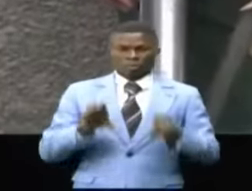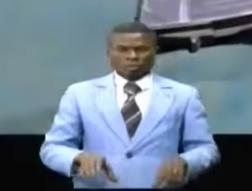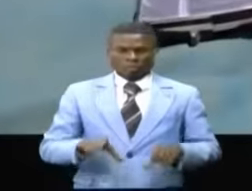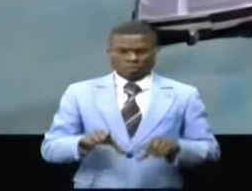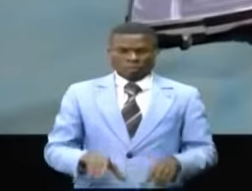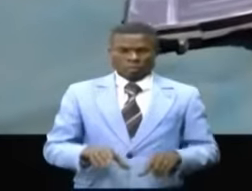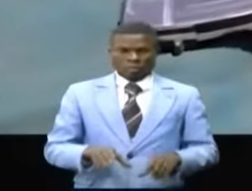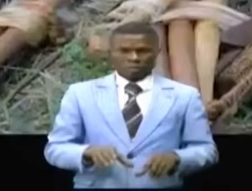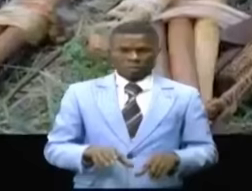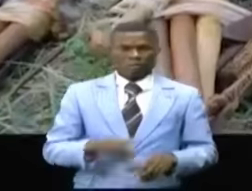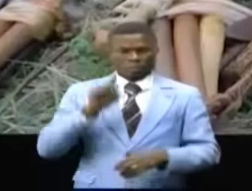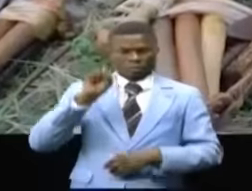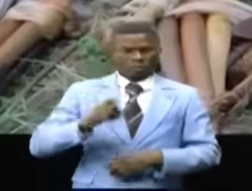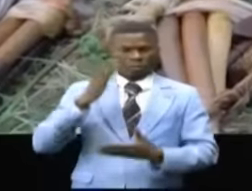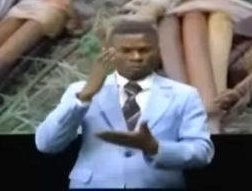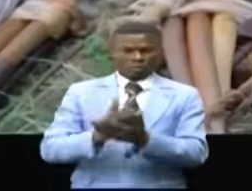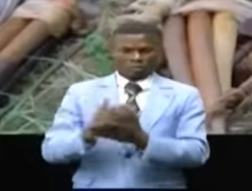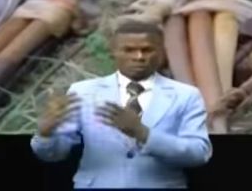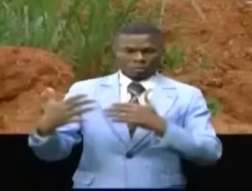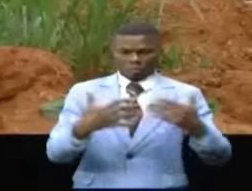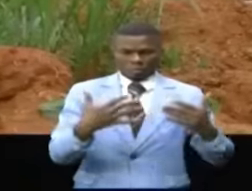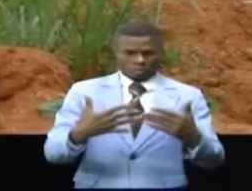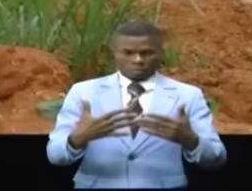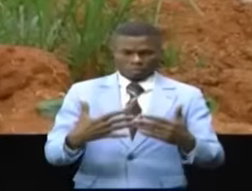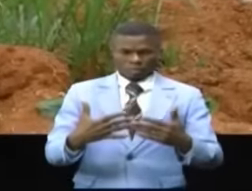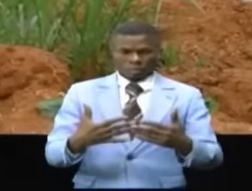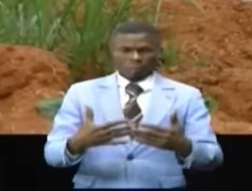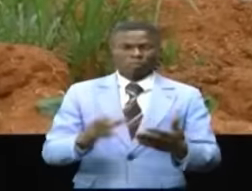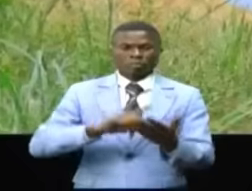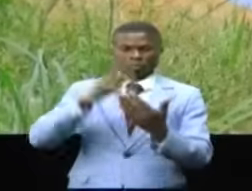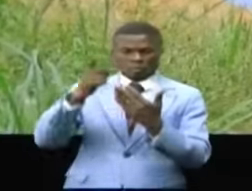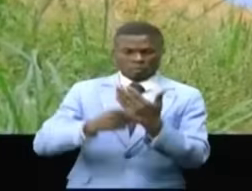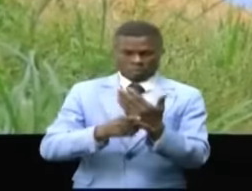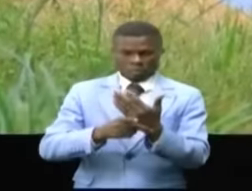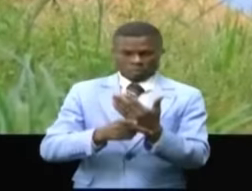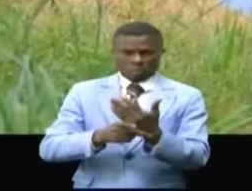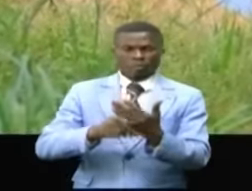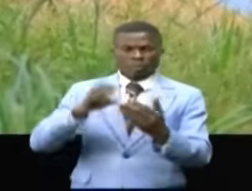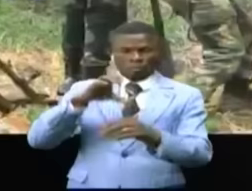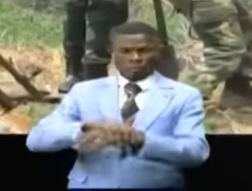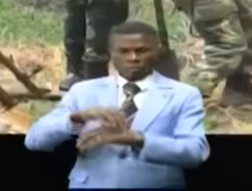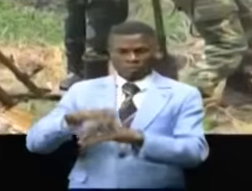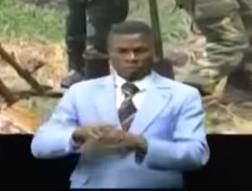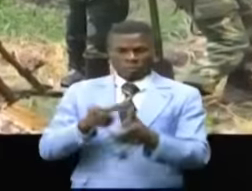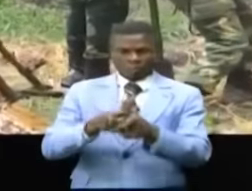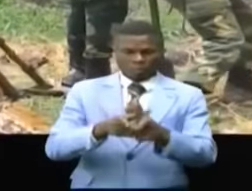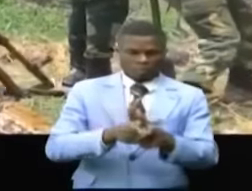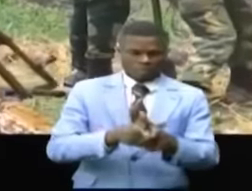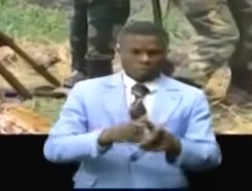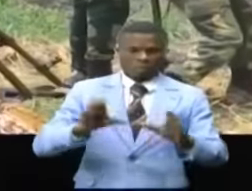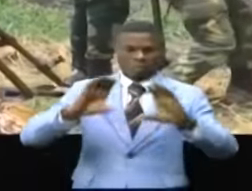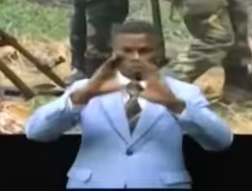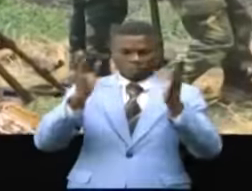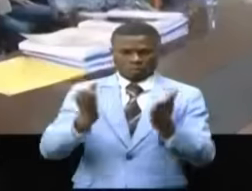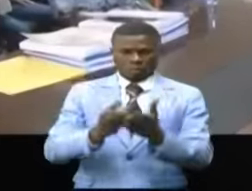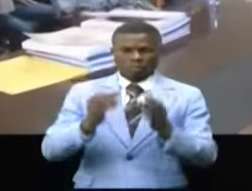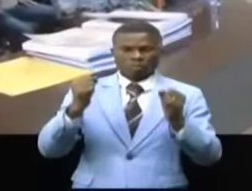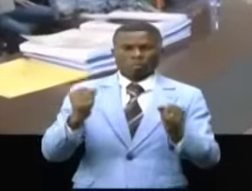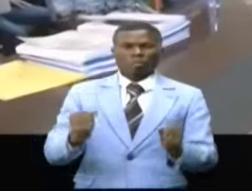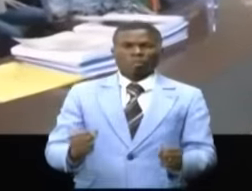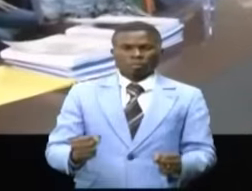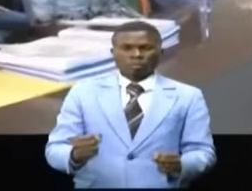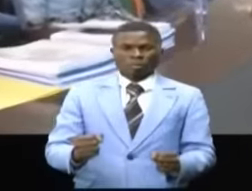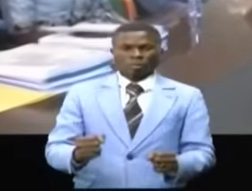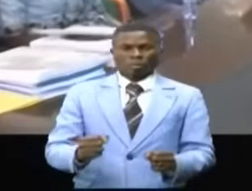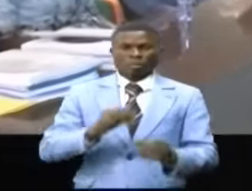Congo sont appelés à déposer les armes et se joindre au programme des démobilisations, désarmement, relèvement communautaire et stabilisation.